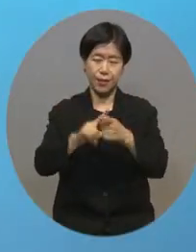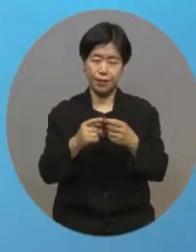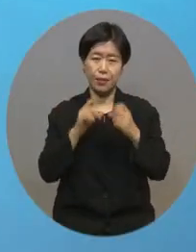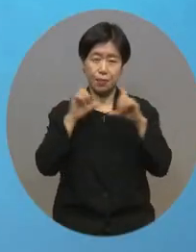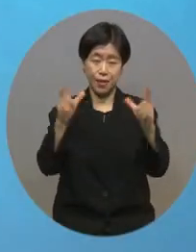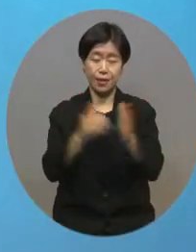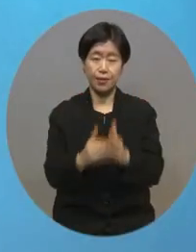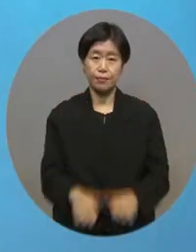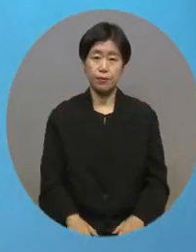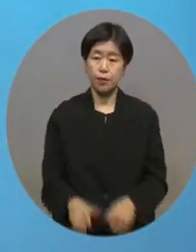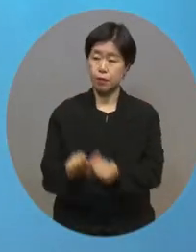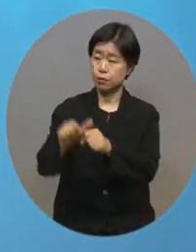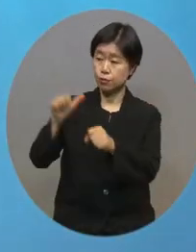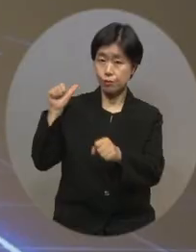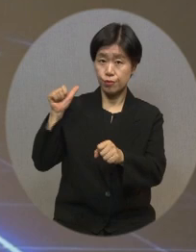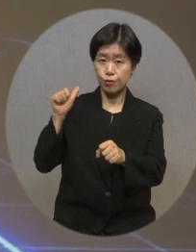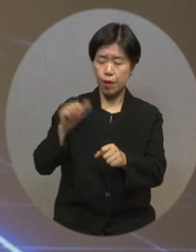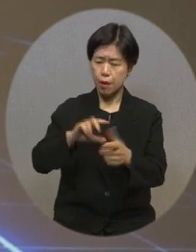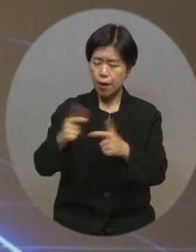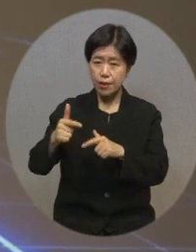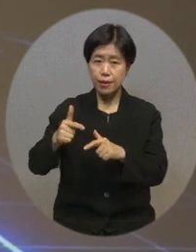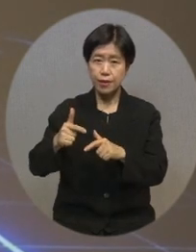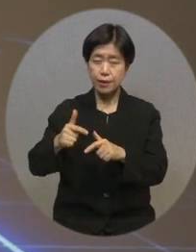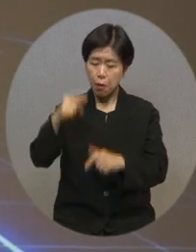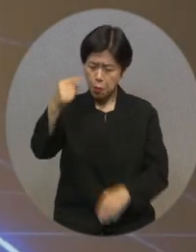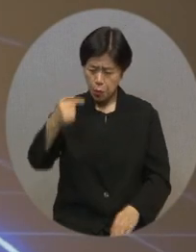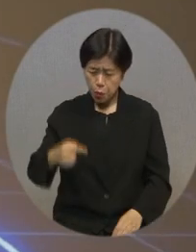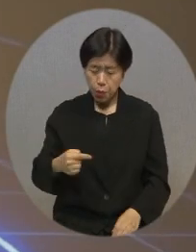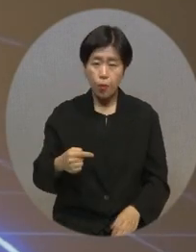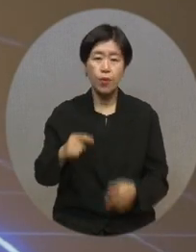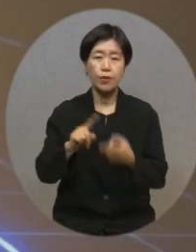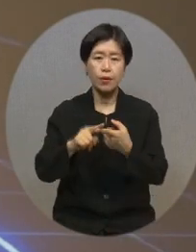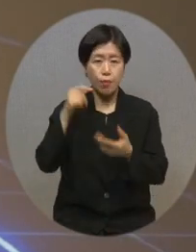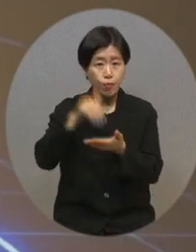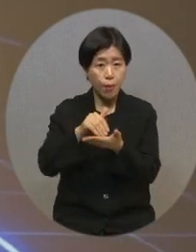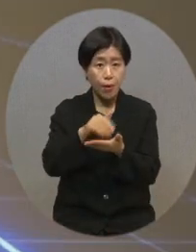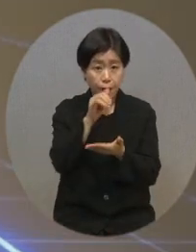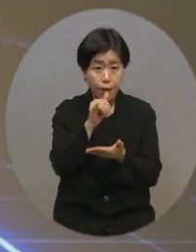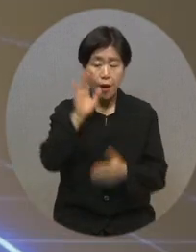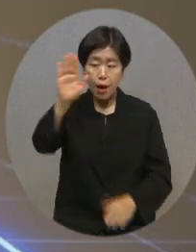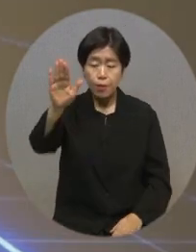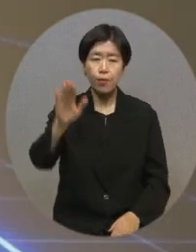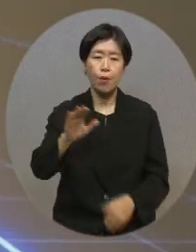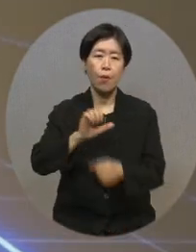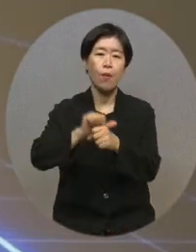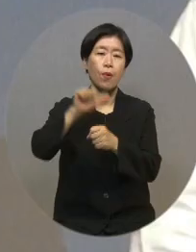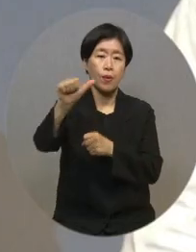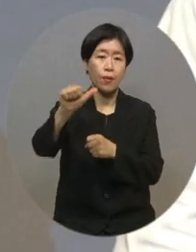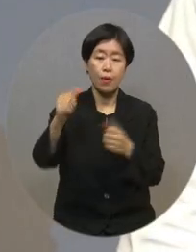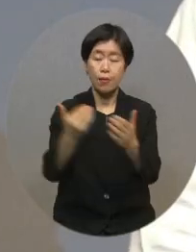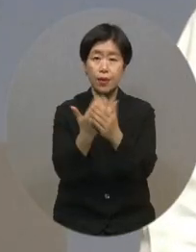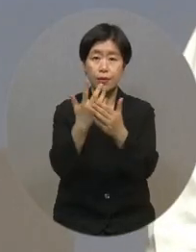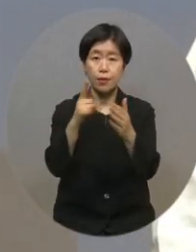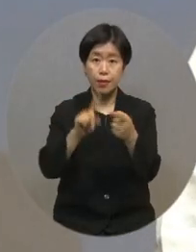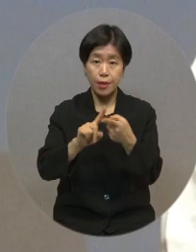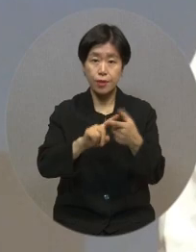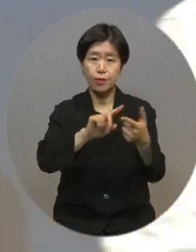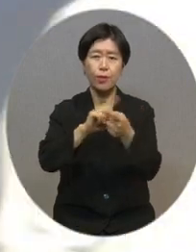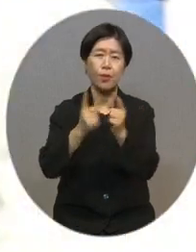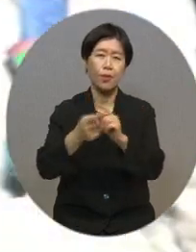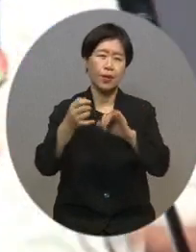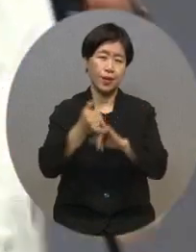지난 5년의 성과 보고와 함께 앞으로 5년의 새로운 발전과 성장을 서로에게 약속하는 시간입니다.